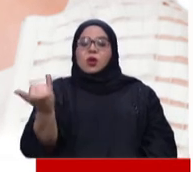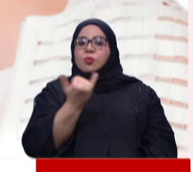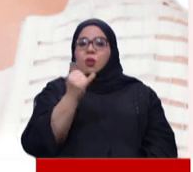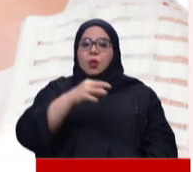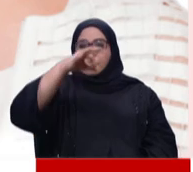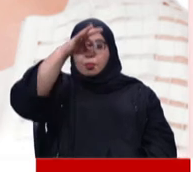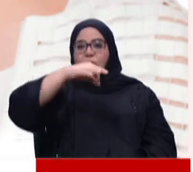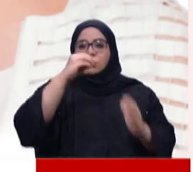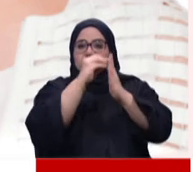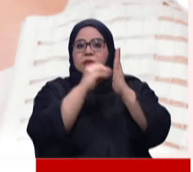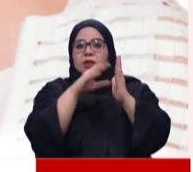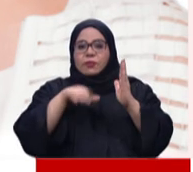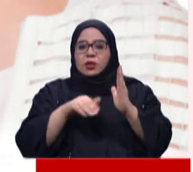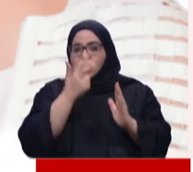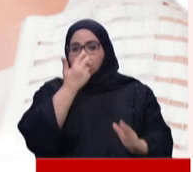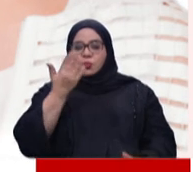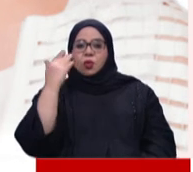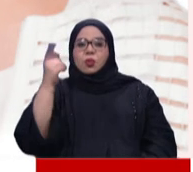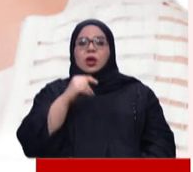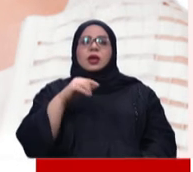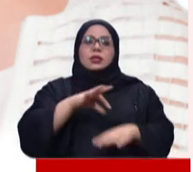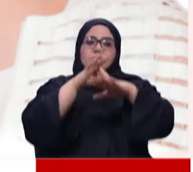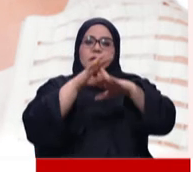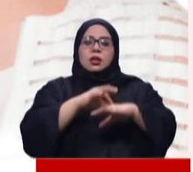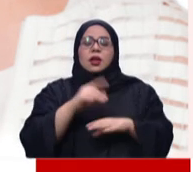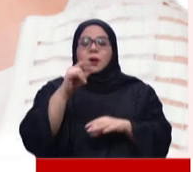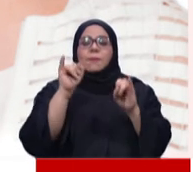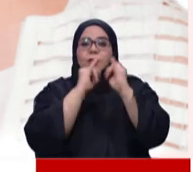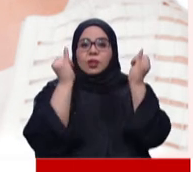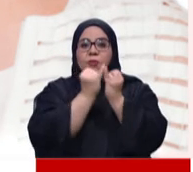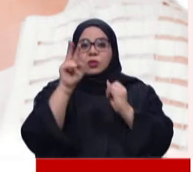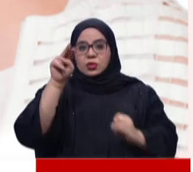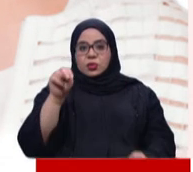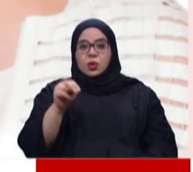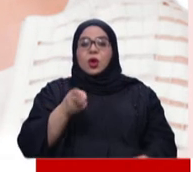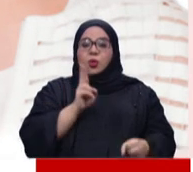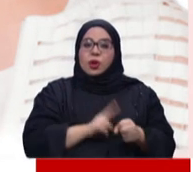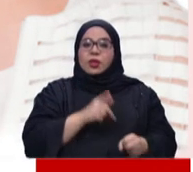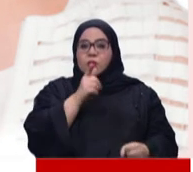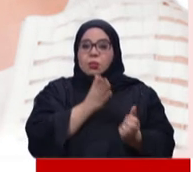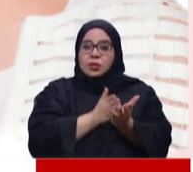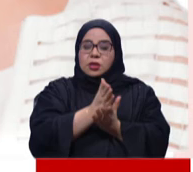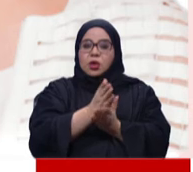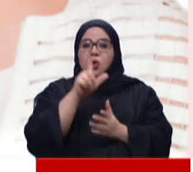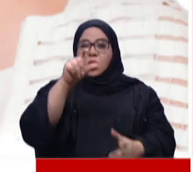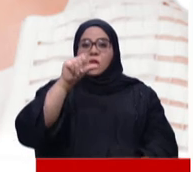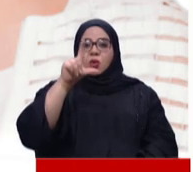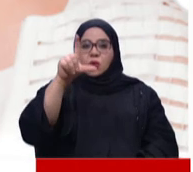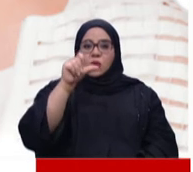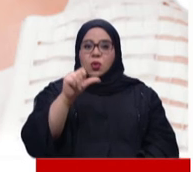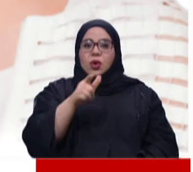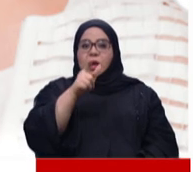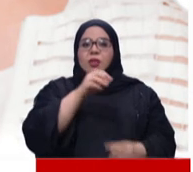أهم مواقعها المسجلة على قائمة التراث العالمي الإنساني لمنظمة اليونسكو، ألا وهو مسار اللؤلؤ